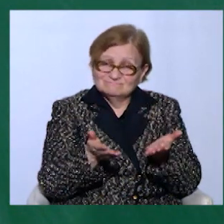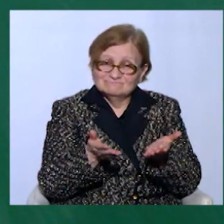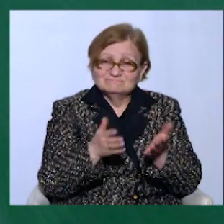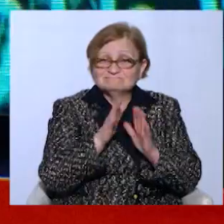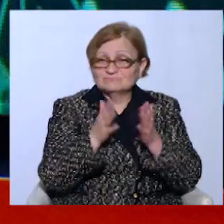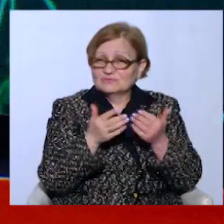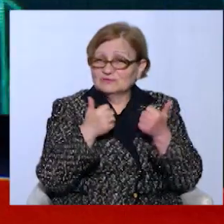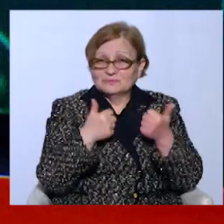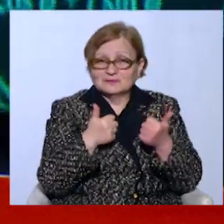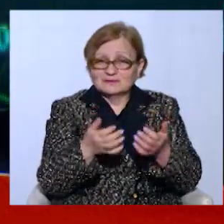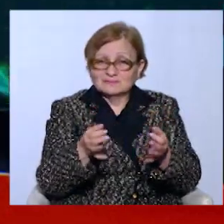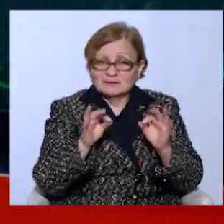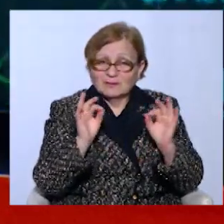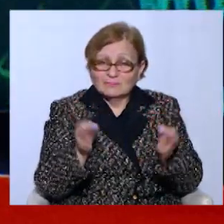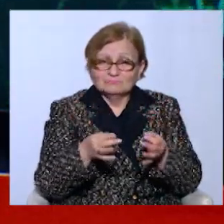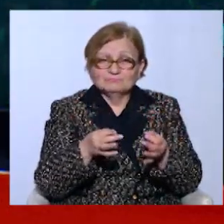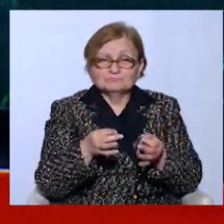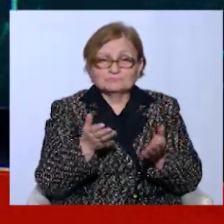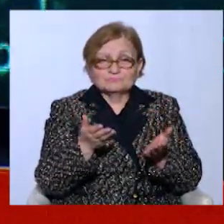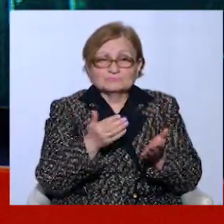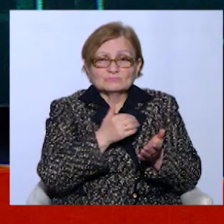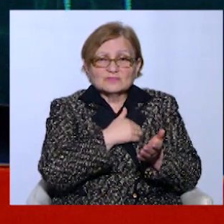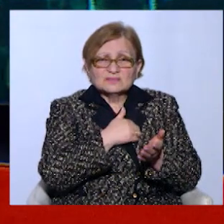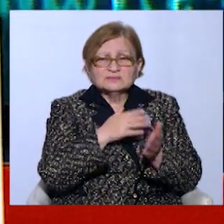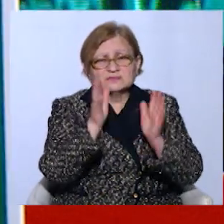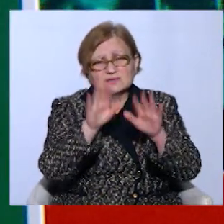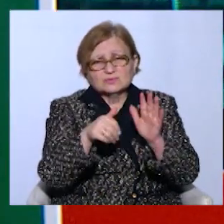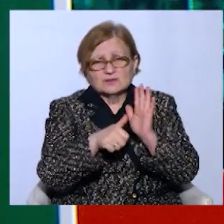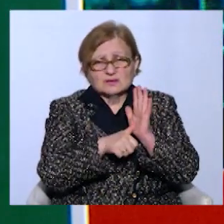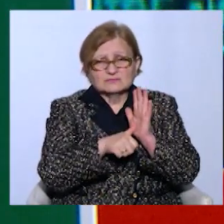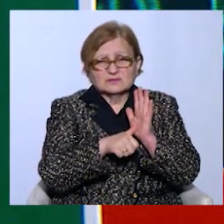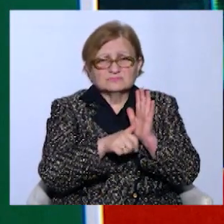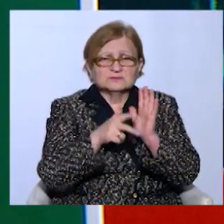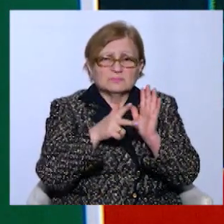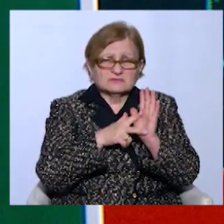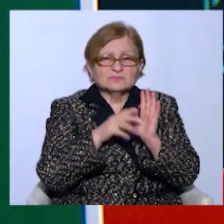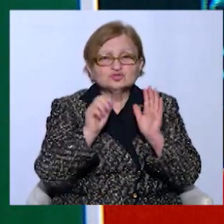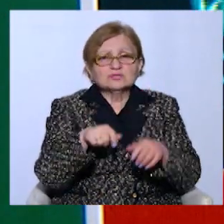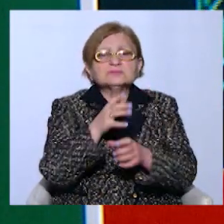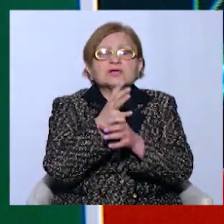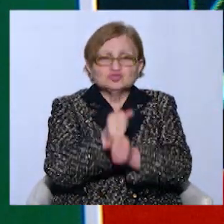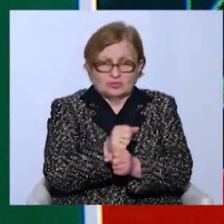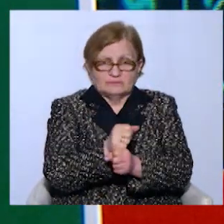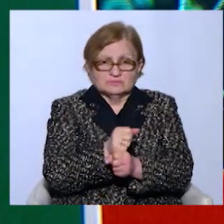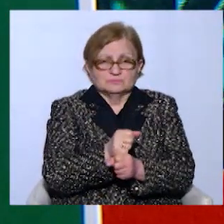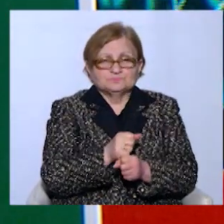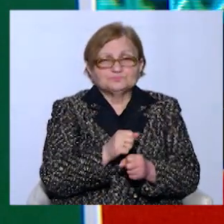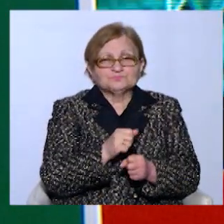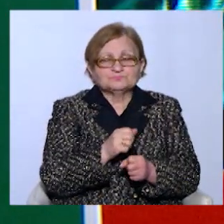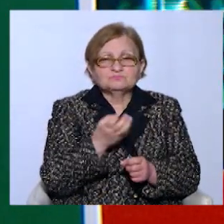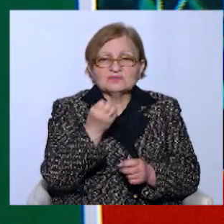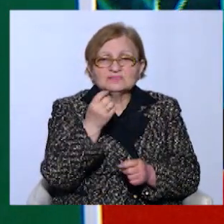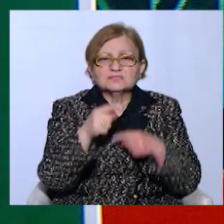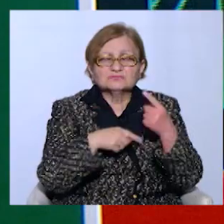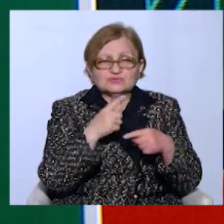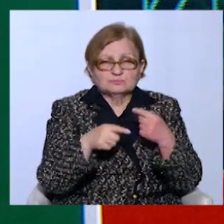ადასარევად გამოვიდა, რომ X-ი უნდა იყოს 6/8, გნებავთ დატოვეთ 6/8, გნებავთ შეკვეცეთ. შემდეგი დავალება